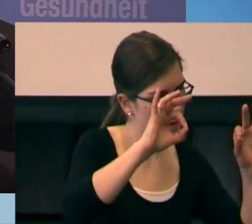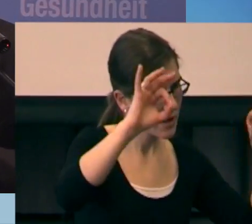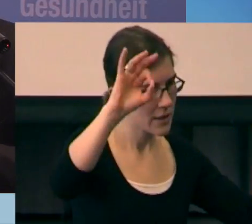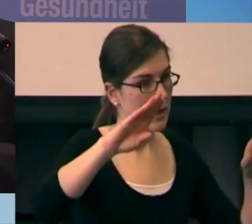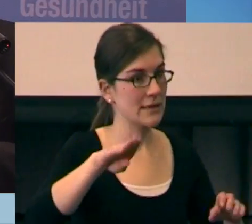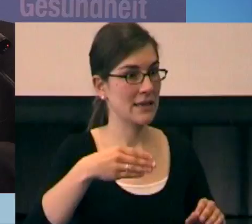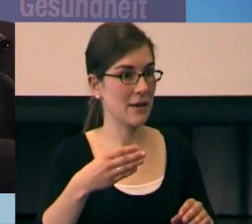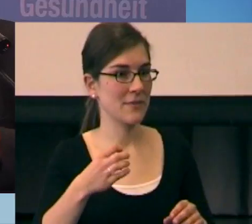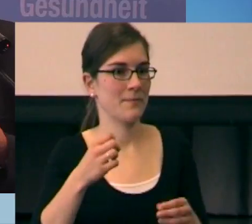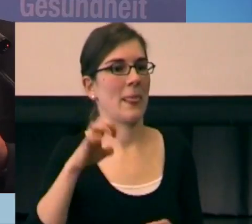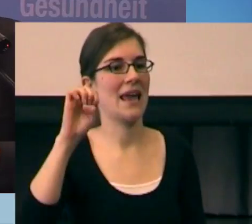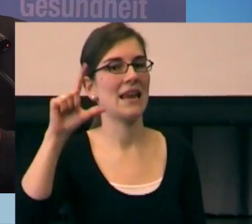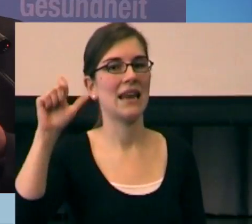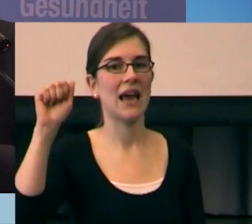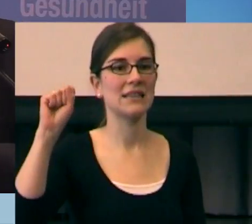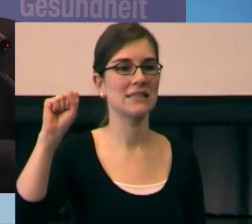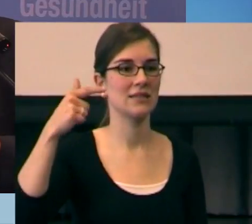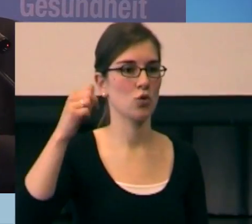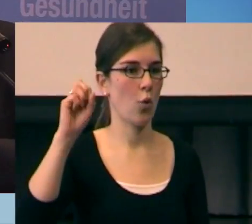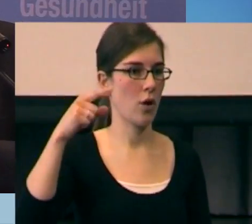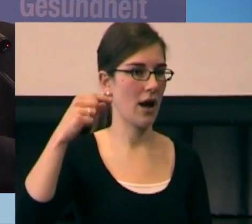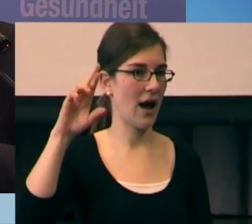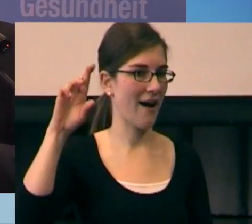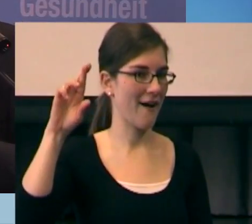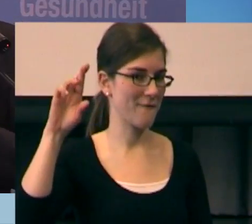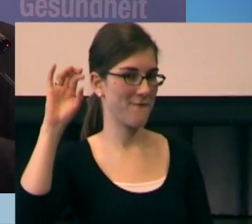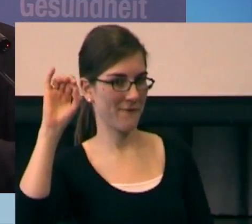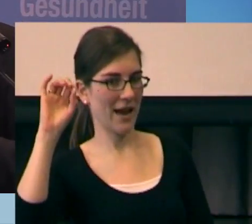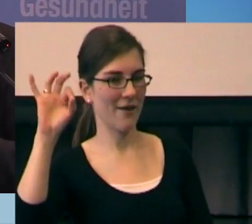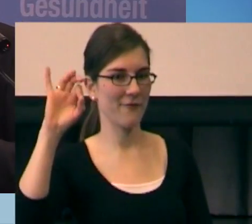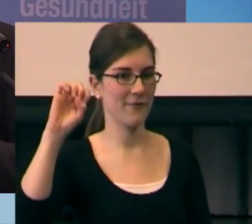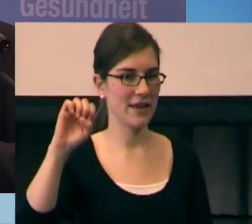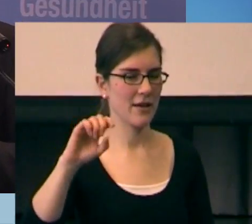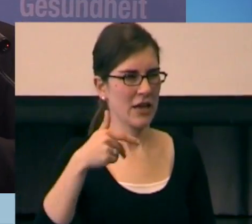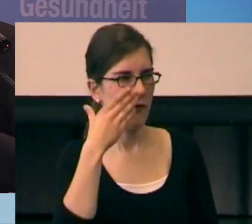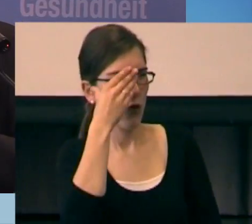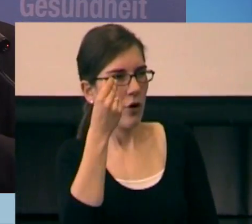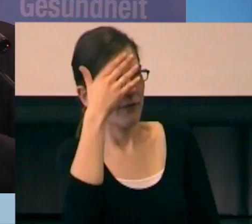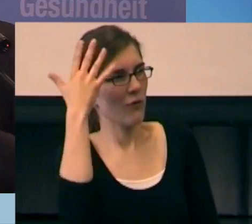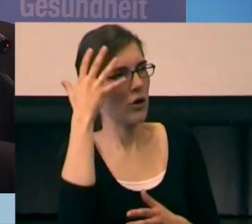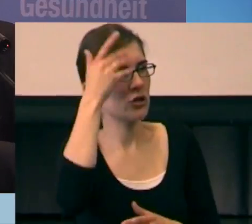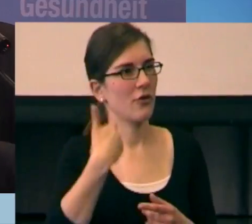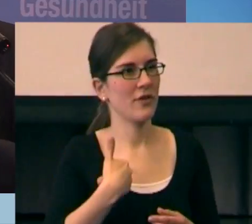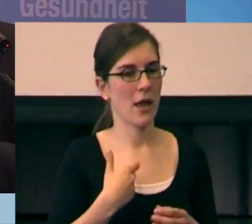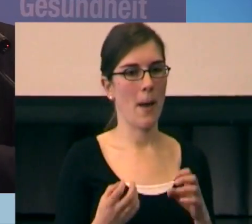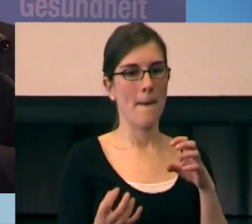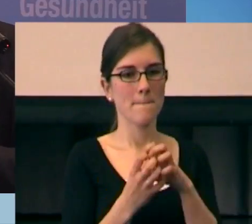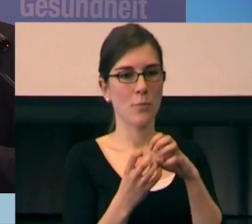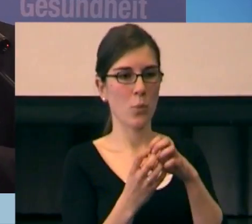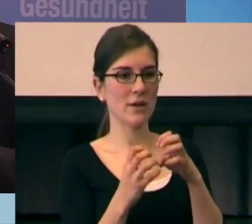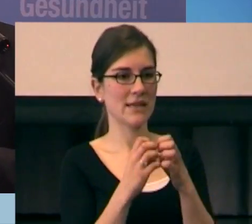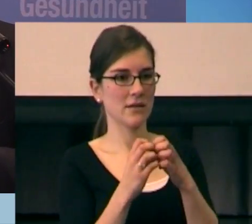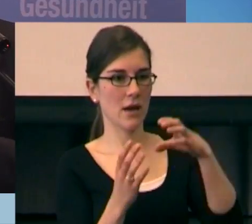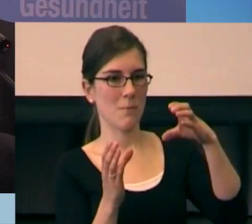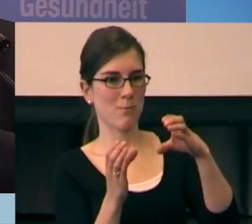eine sogenannte Elastographie. Das heißt, Sie können sich so vorstellen, als wenn Sie die Prostata zusammendrücken und aufgrund des Widerstandes, die bei diesem